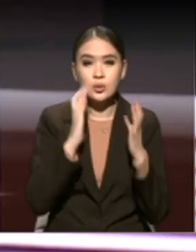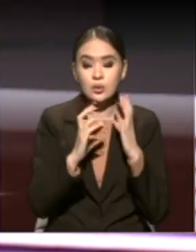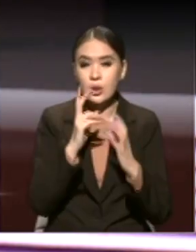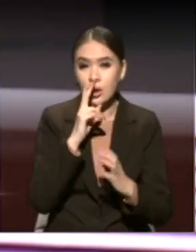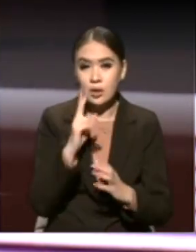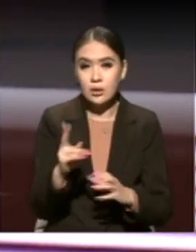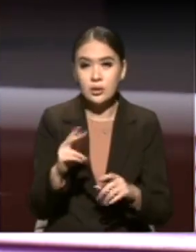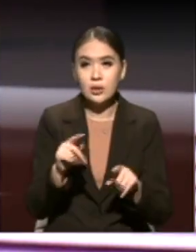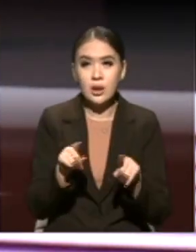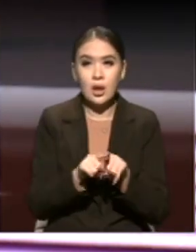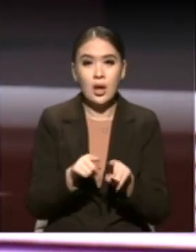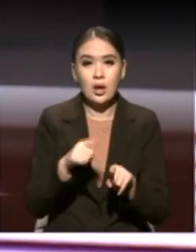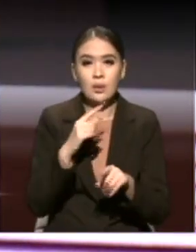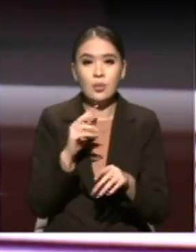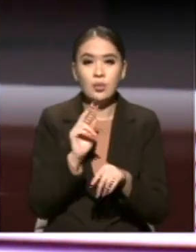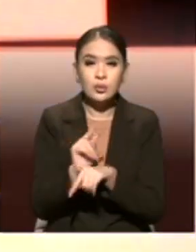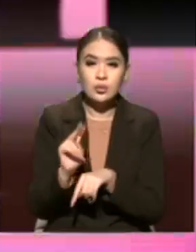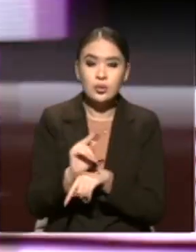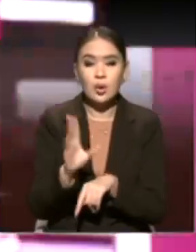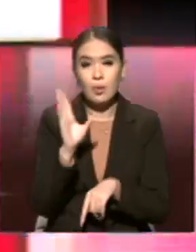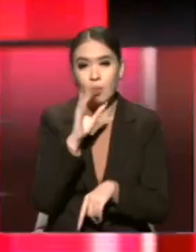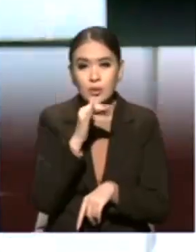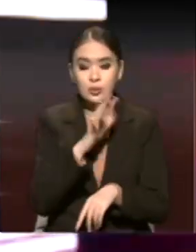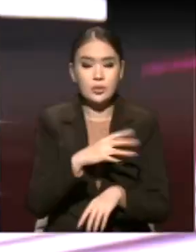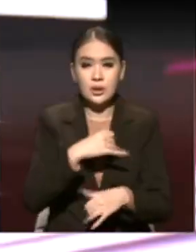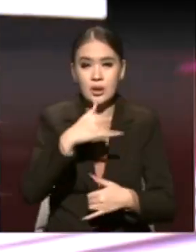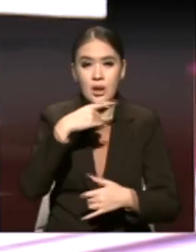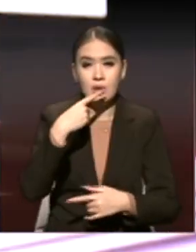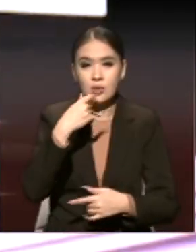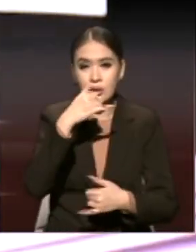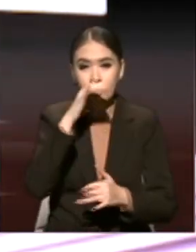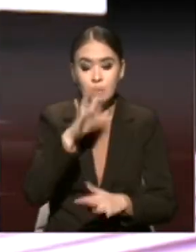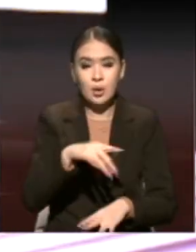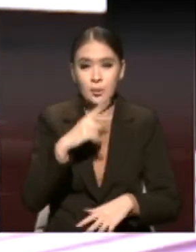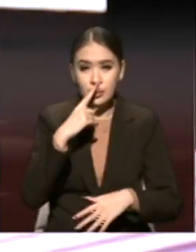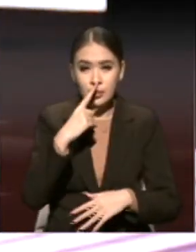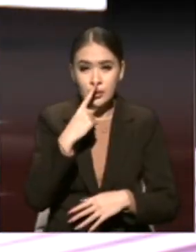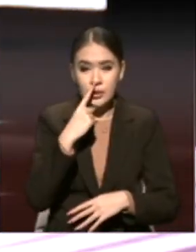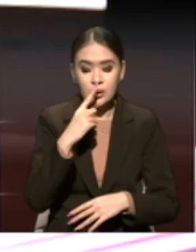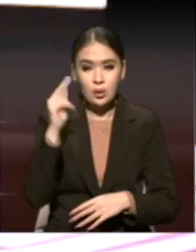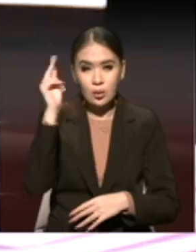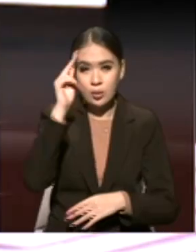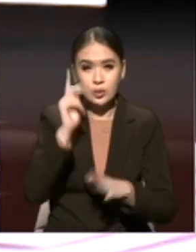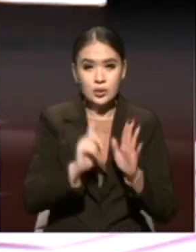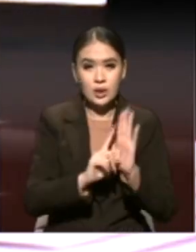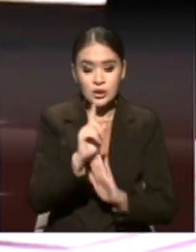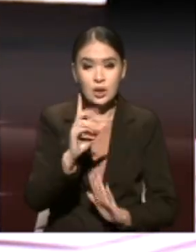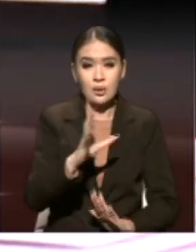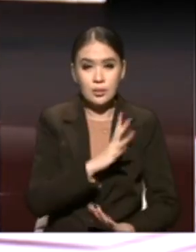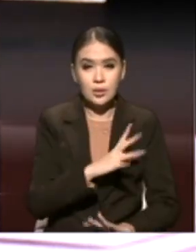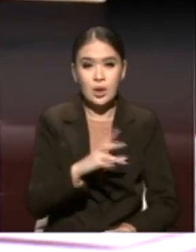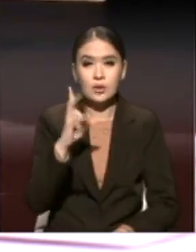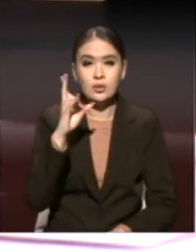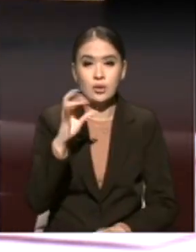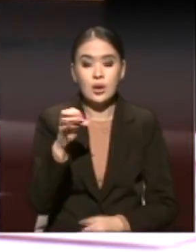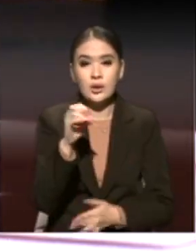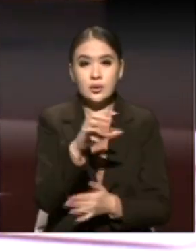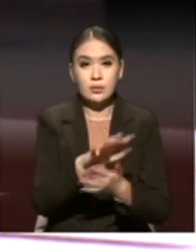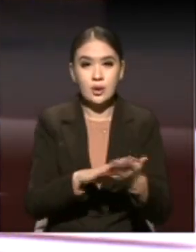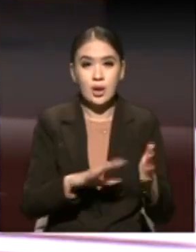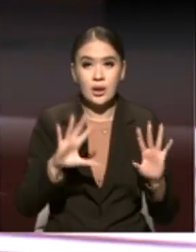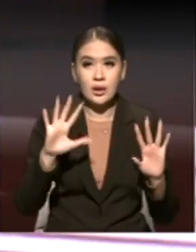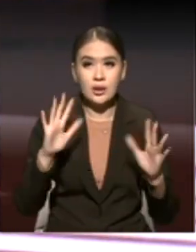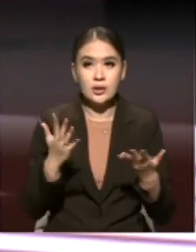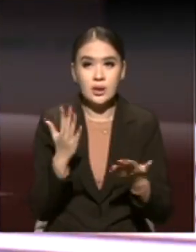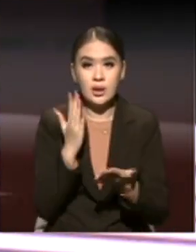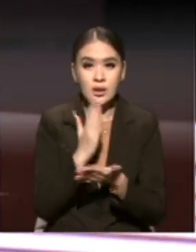ықпал ететінін айта алмаймын мен. Әлі енді жаңа ғана басталған нәрсе ғой. Олар биыл ғана оқуға түсті, әрі қарай да оқи берер. Бірақ егер бұлар әрі қарай мысалы